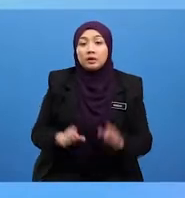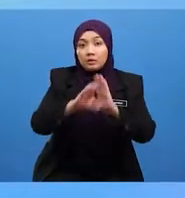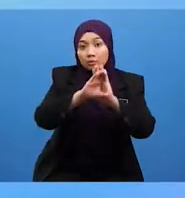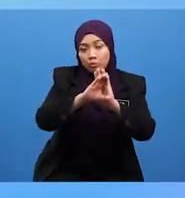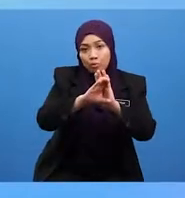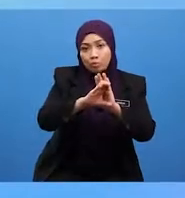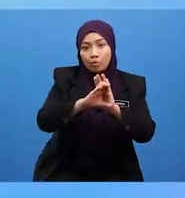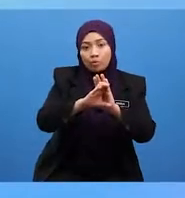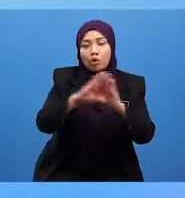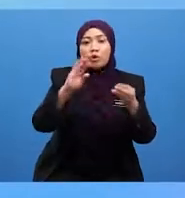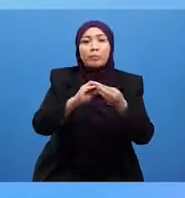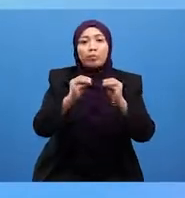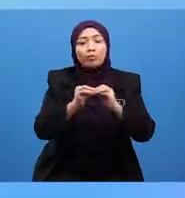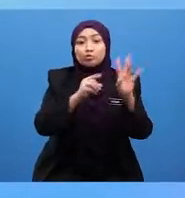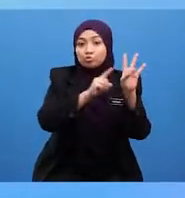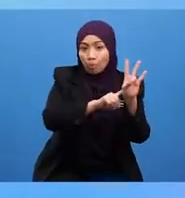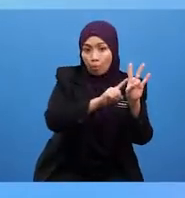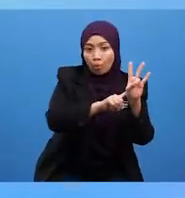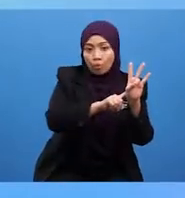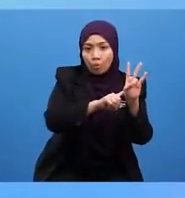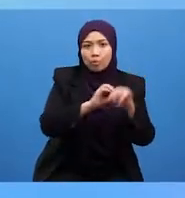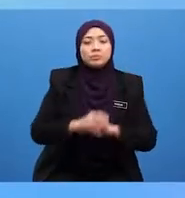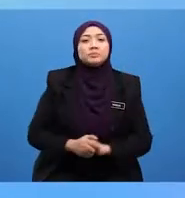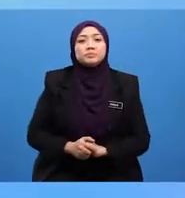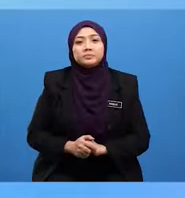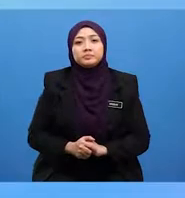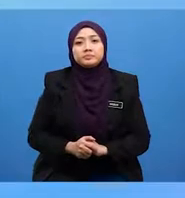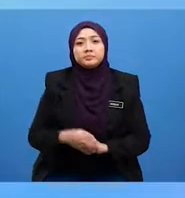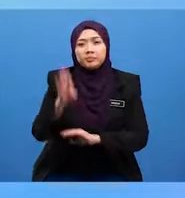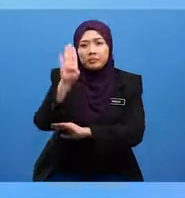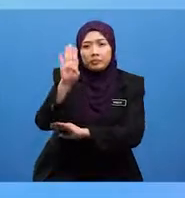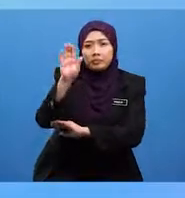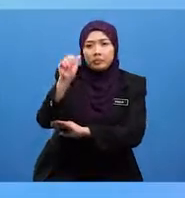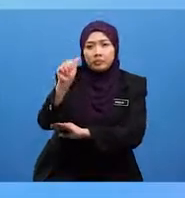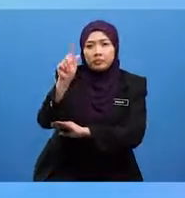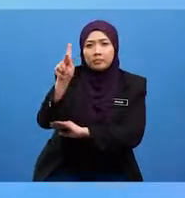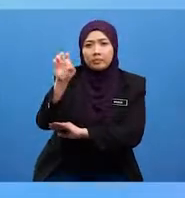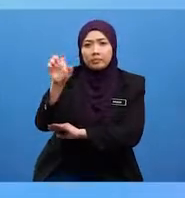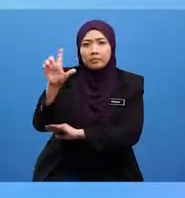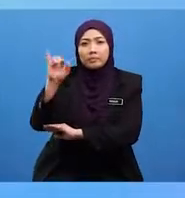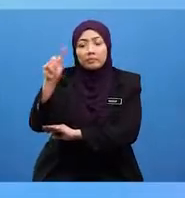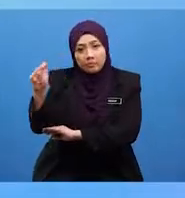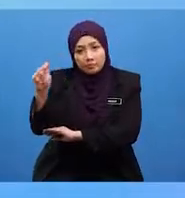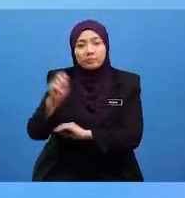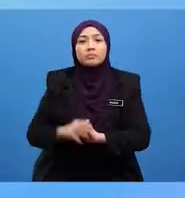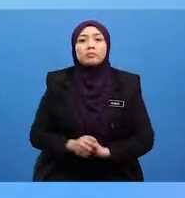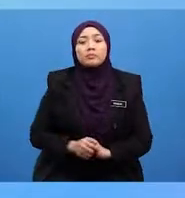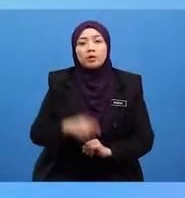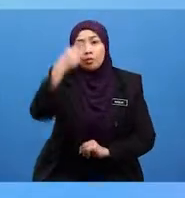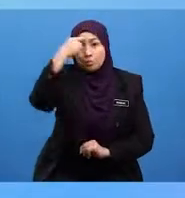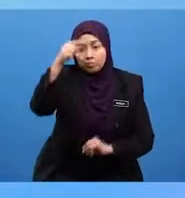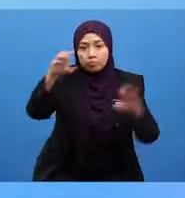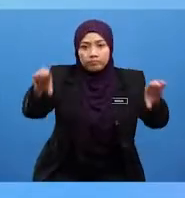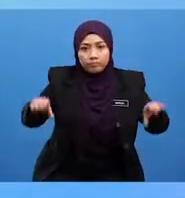contoh plastik yang ketujuh ialah bakelit. Kegunaannya adalah untuk